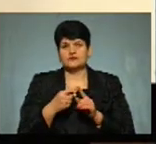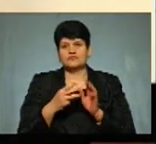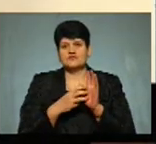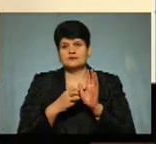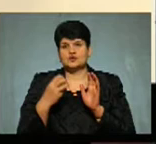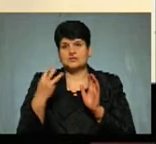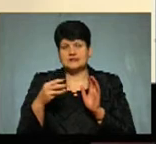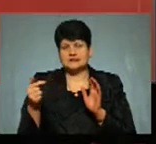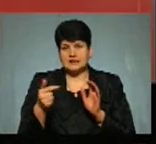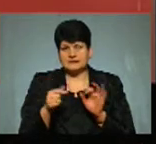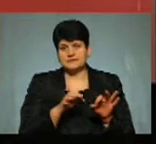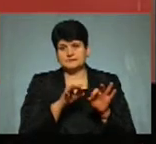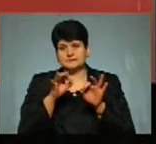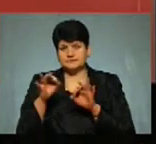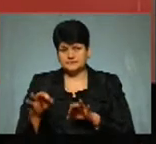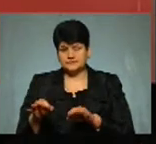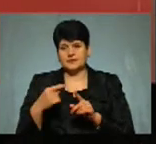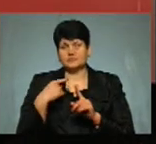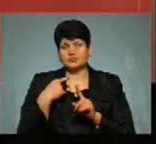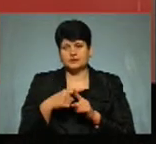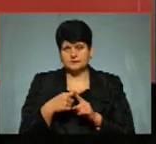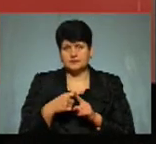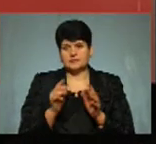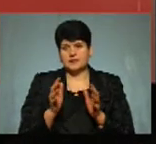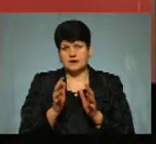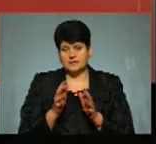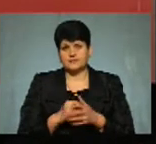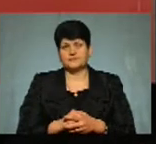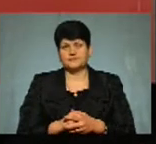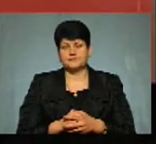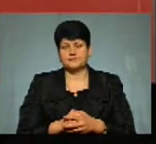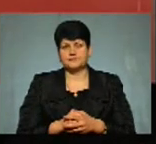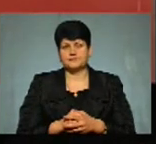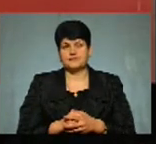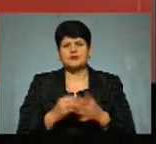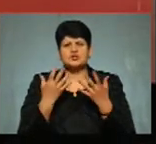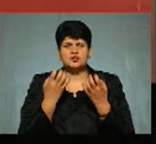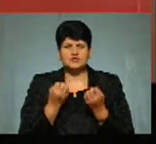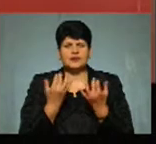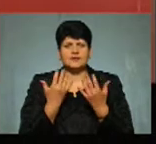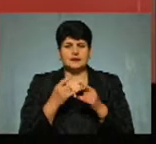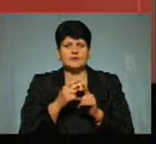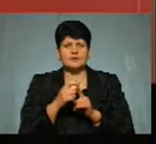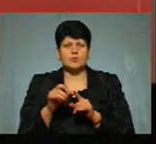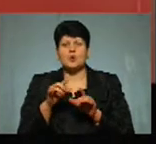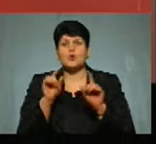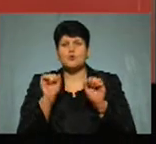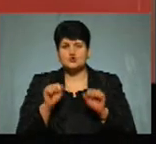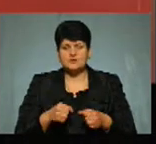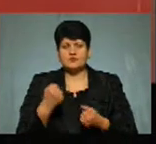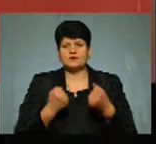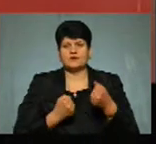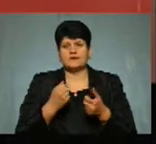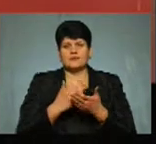гривень буде послуга евакуації коштувати і також зберігання. Ще декілька слів про можливості для водіїв. Вони мають